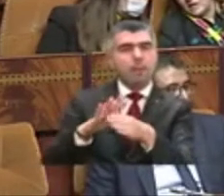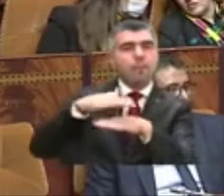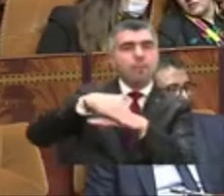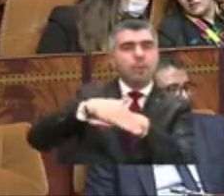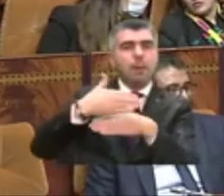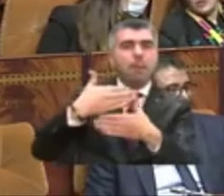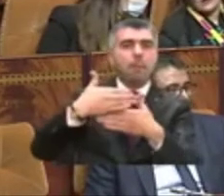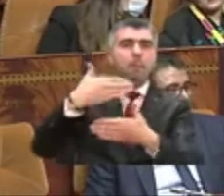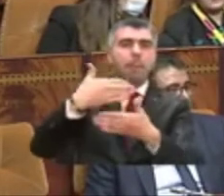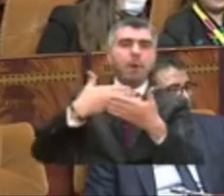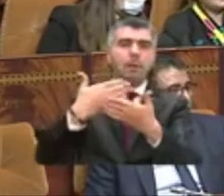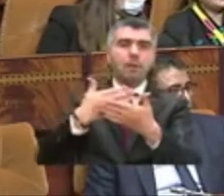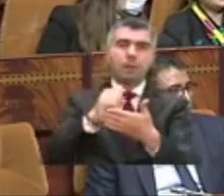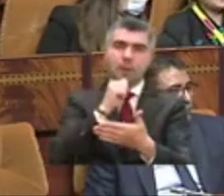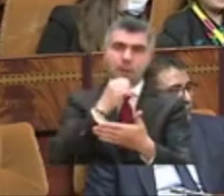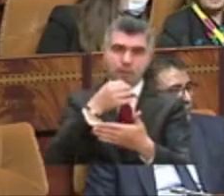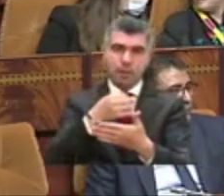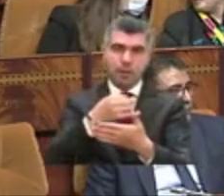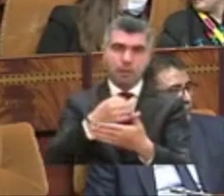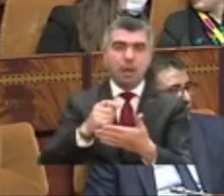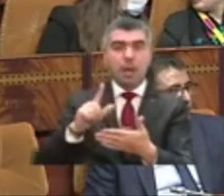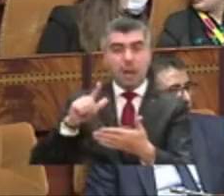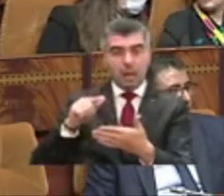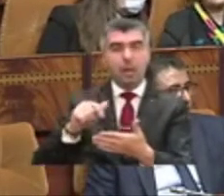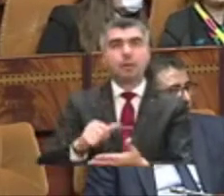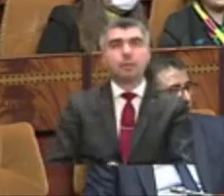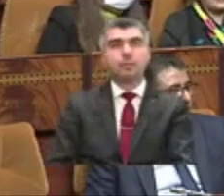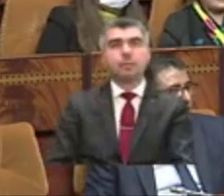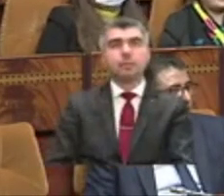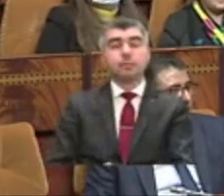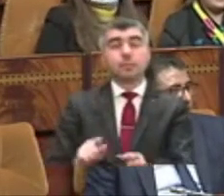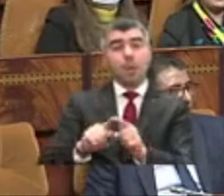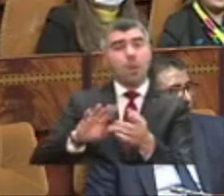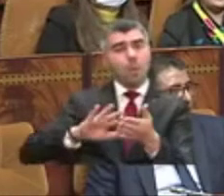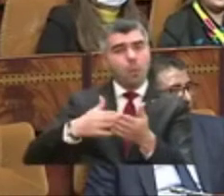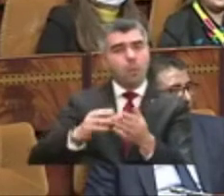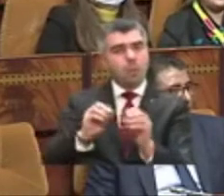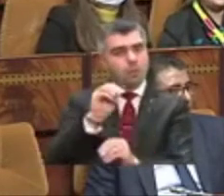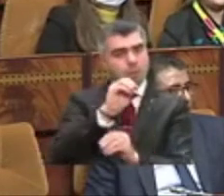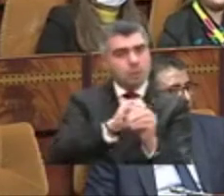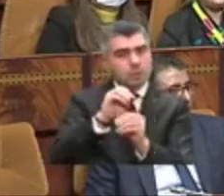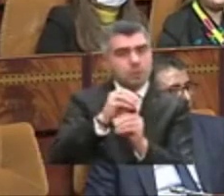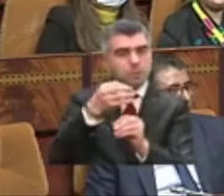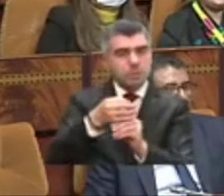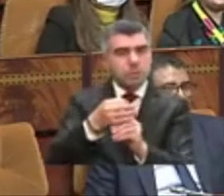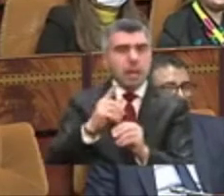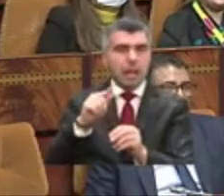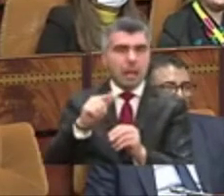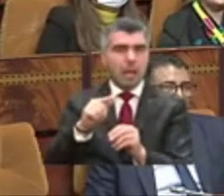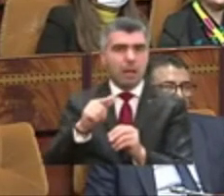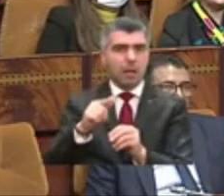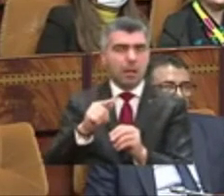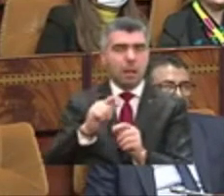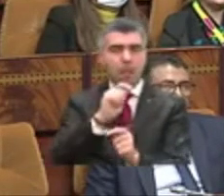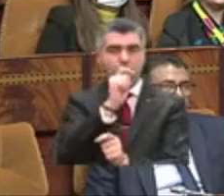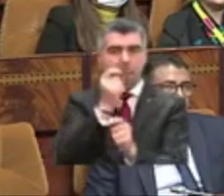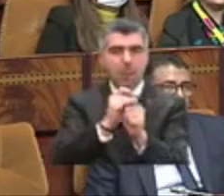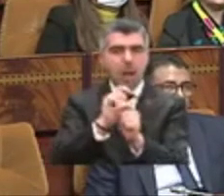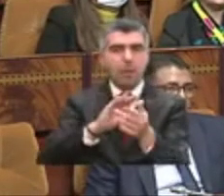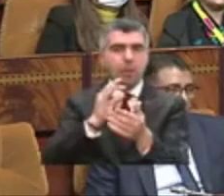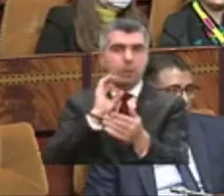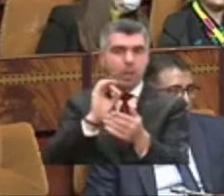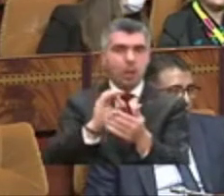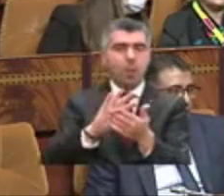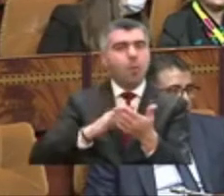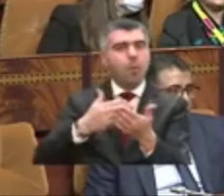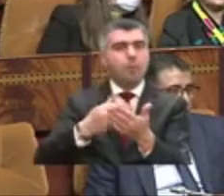مع انه حنا عندنا سدود كاينه الدراسات ديالها بحال السد ديال بوتيوس منطقه الفيجة مخطط ديالو